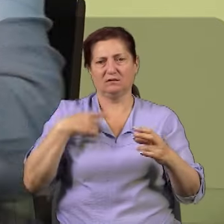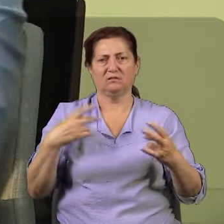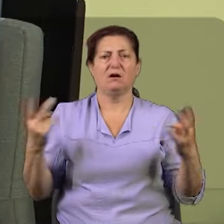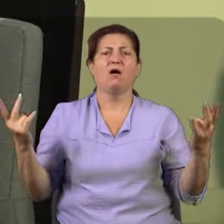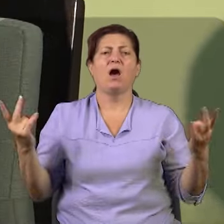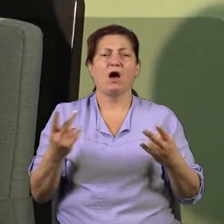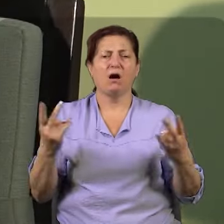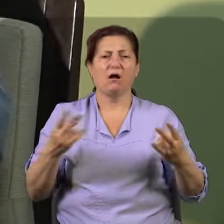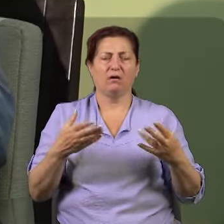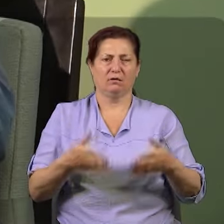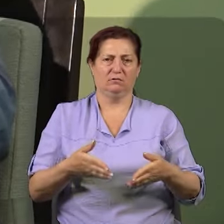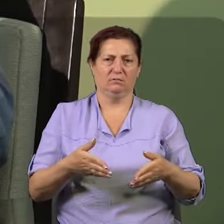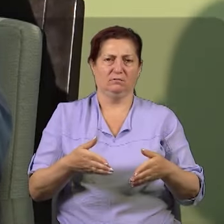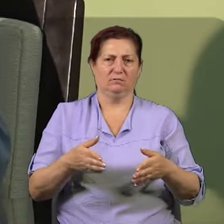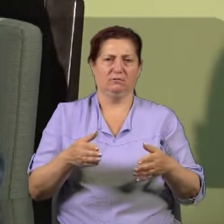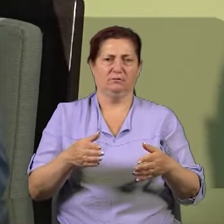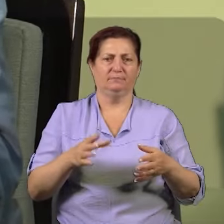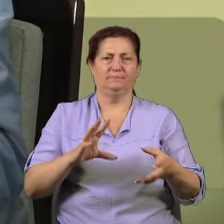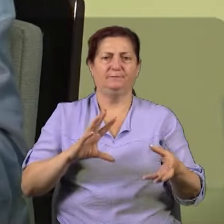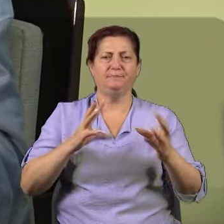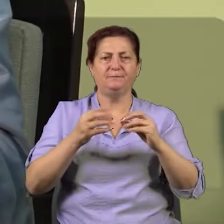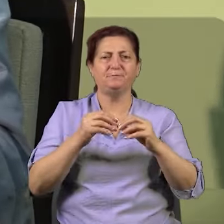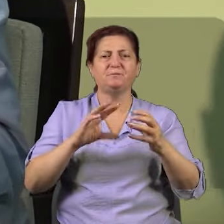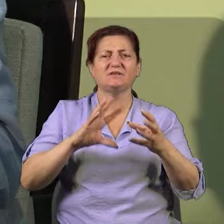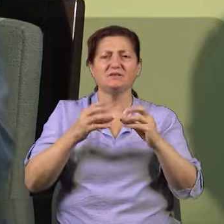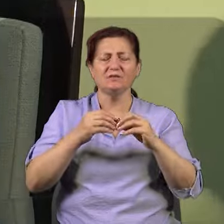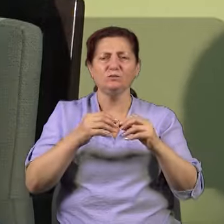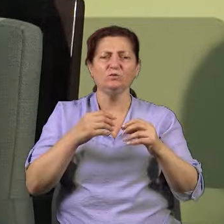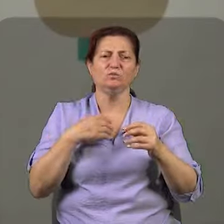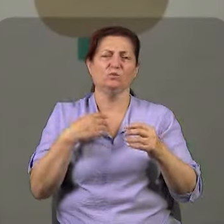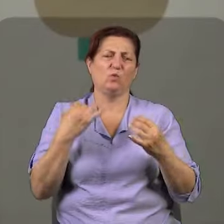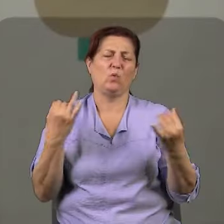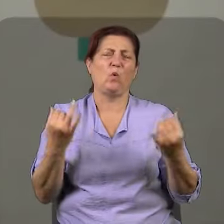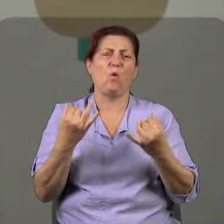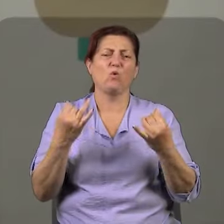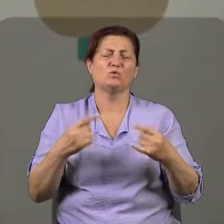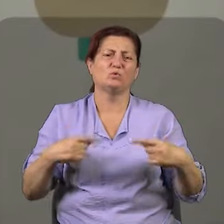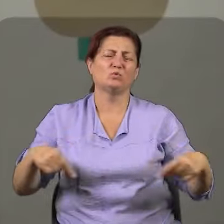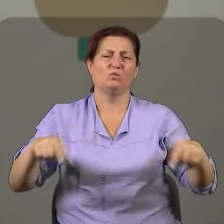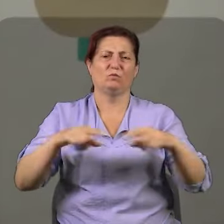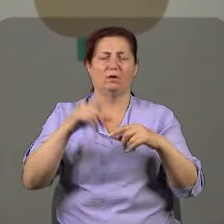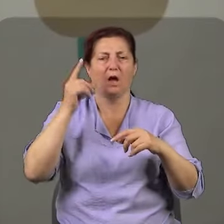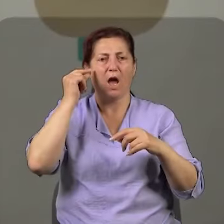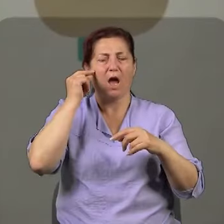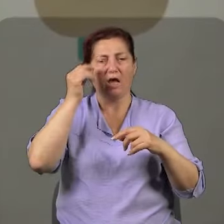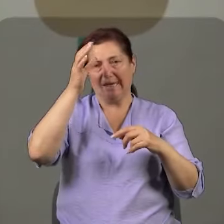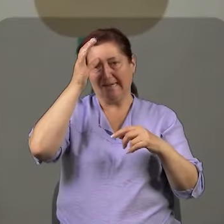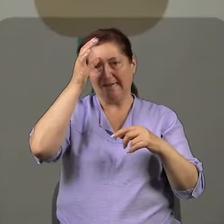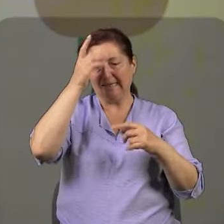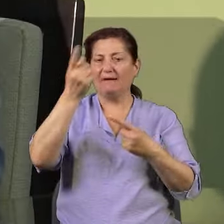Հայաստանի այս բնագավառում կա, այլ ընդհանուր այդպես խոսում էր հայ գիտնականների վերադարձի, հա, կամ ներգաղթի մասին, եւ